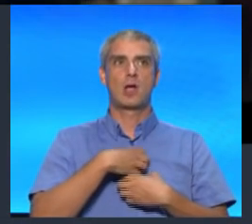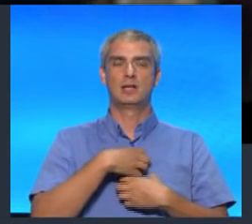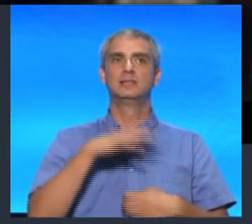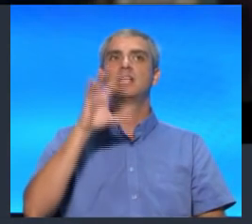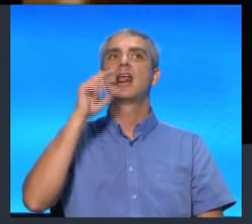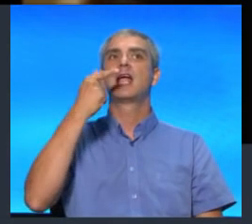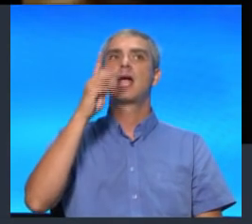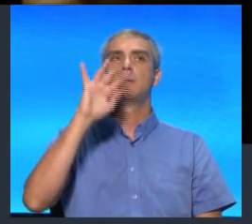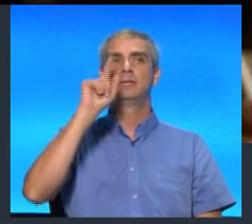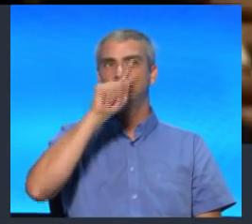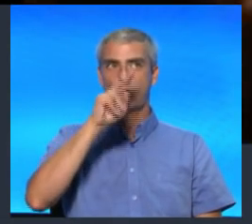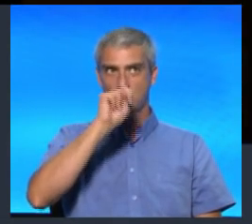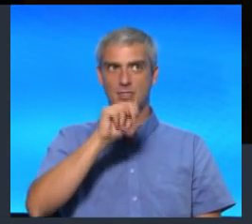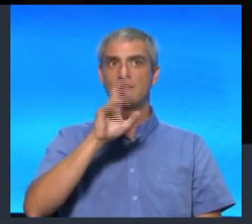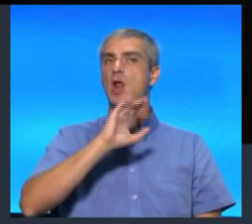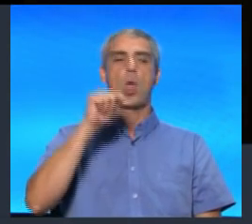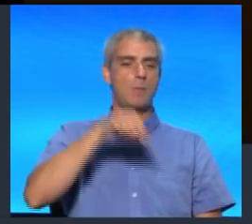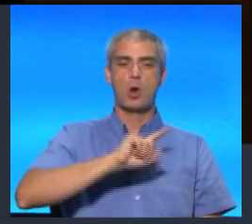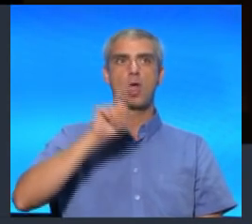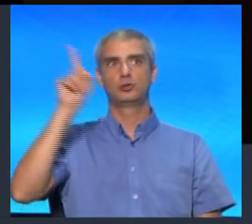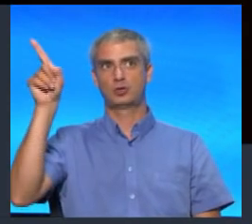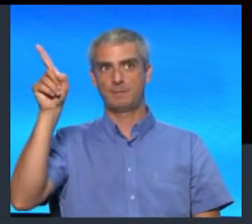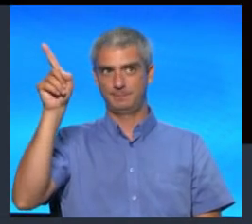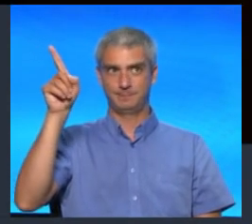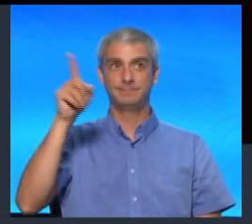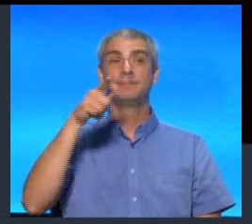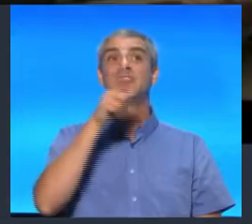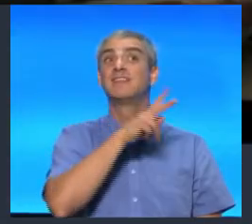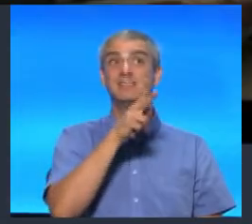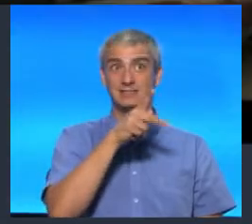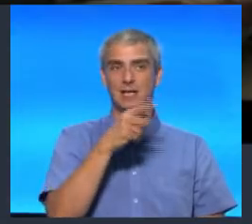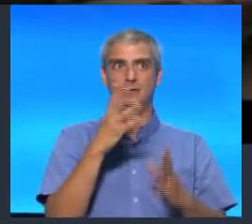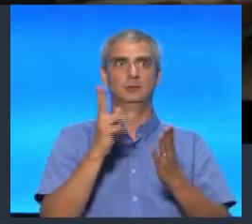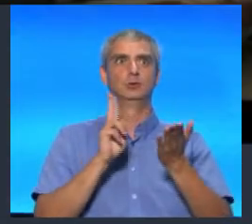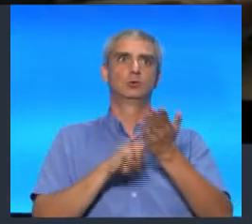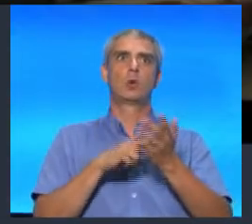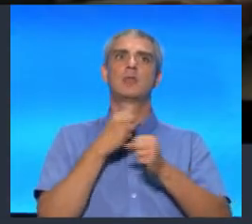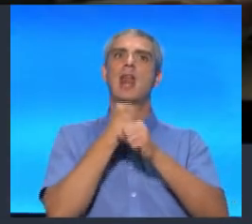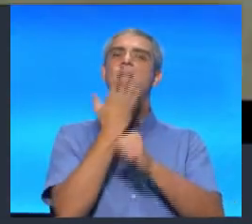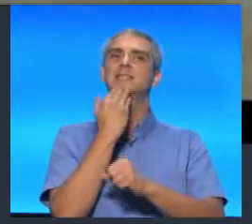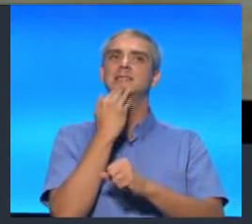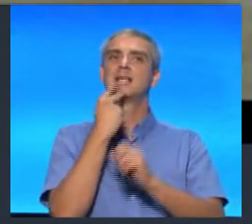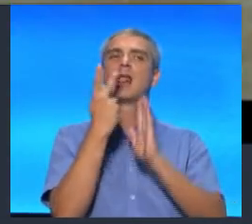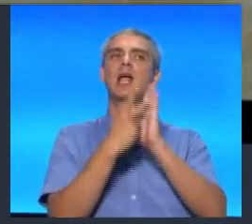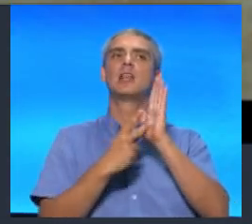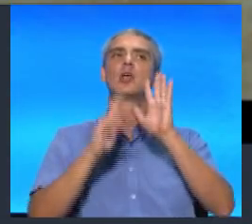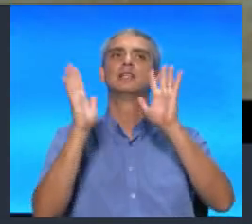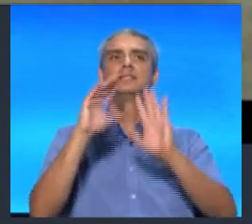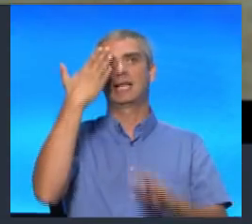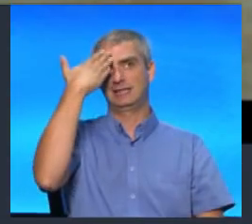גביזון, ולא פה, לא שם של מיסלון חמוד. וזאת, על הזכות לייצג את ישראל בקטגוריית הסרט